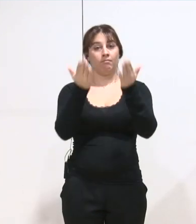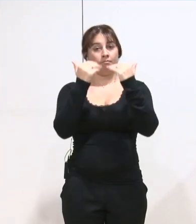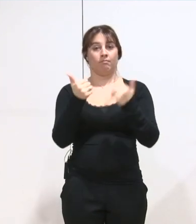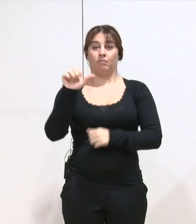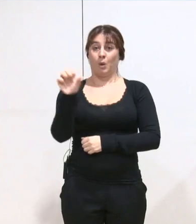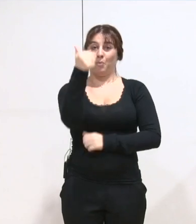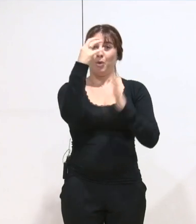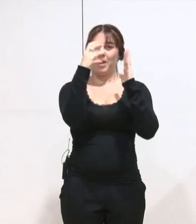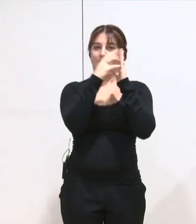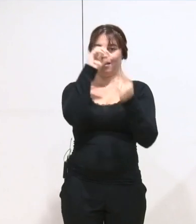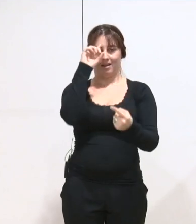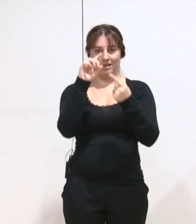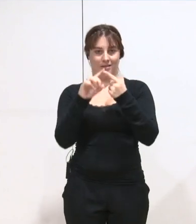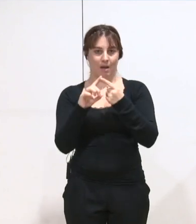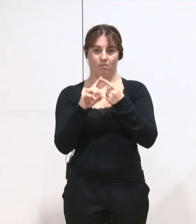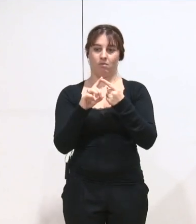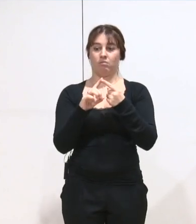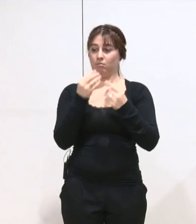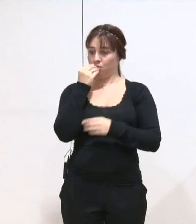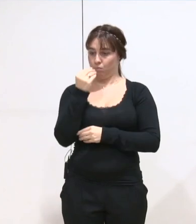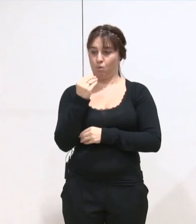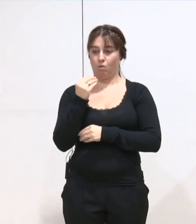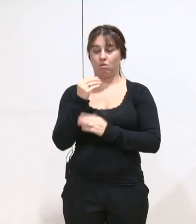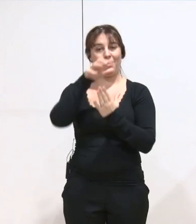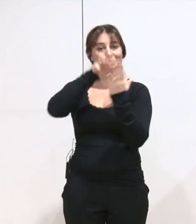délibération donc, qui porte sur le rendu acte.